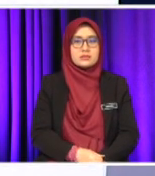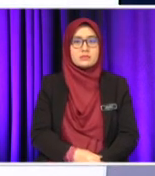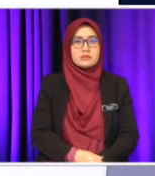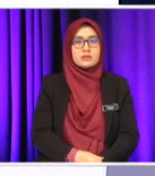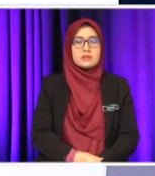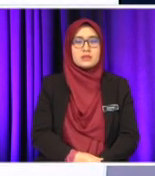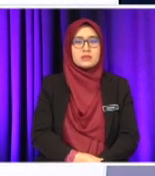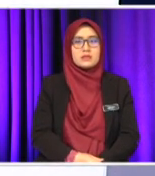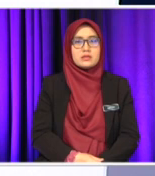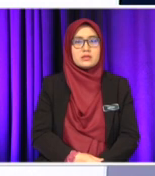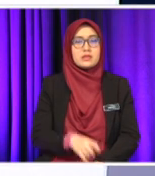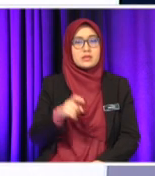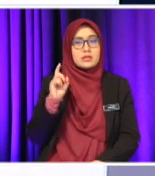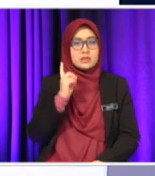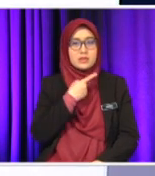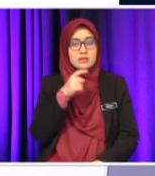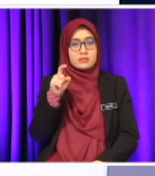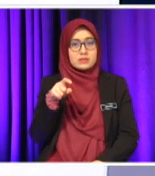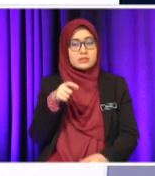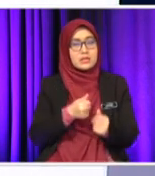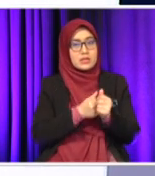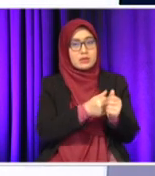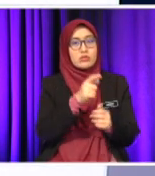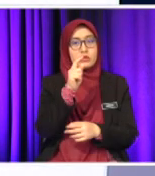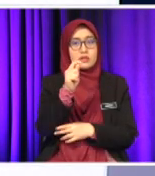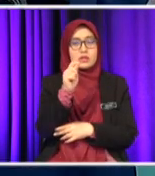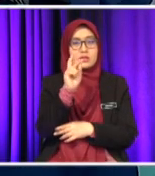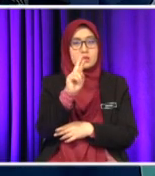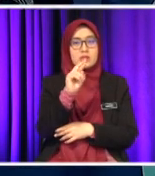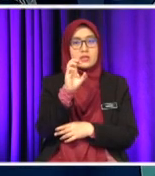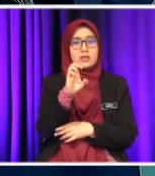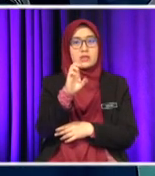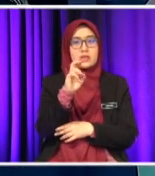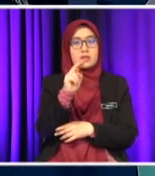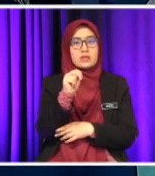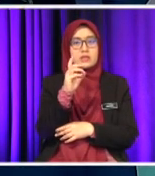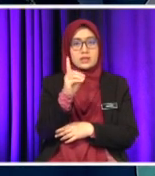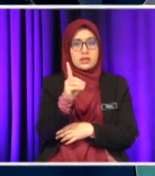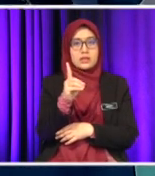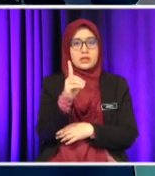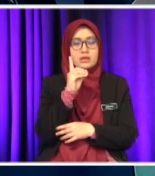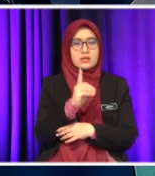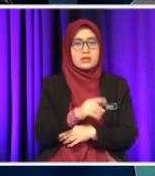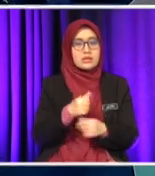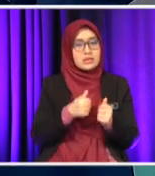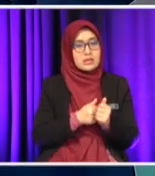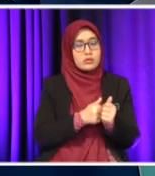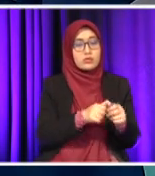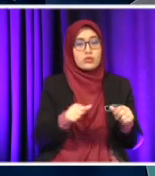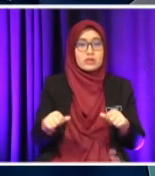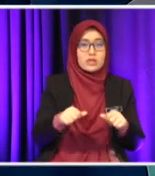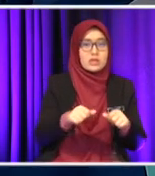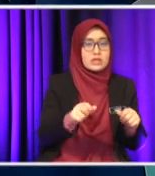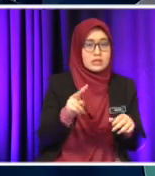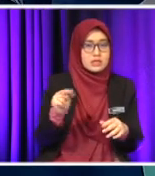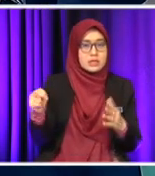Kita tidak menulis lagi nota dalam buku itu terus tulis dalam table kita jadi pada masa yang sama katanya seorang